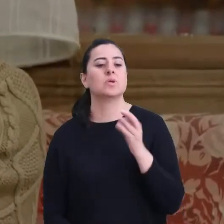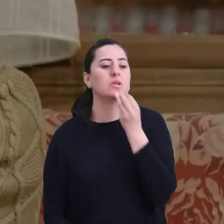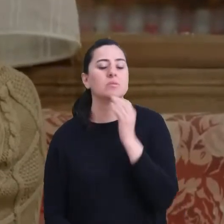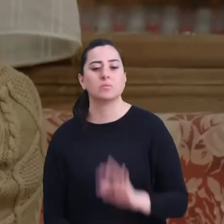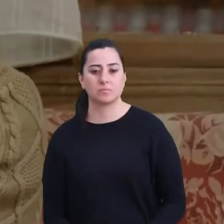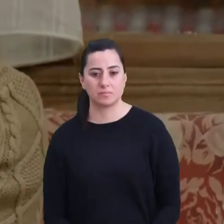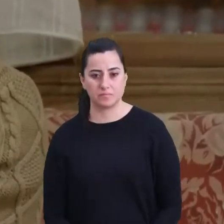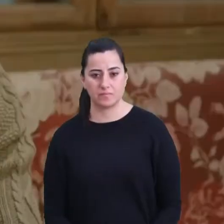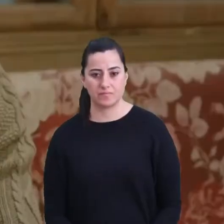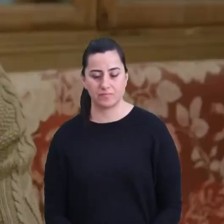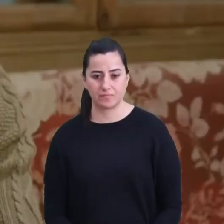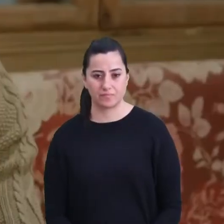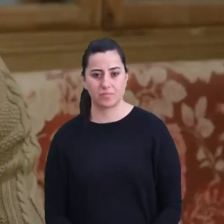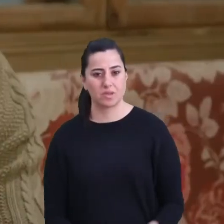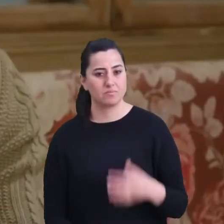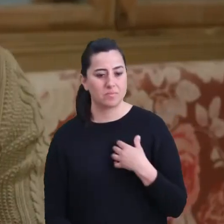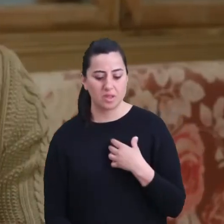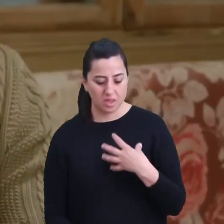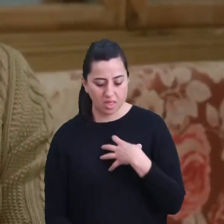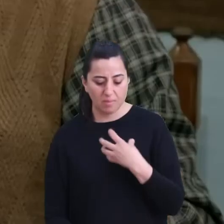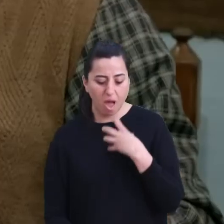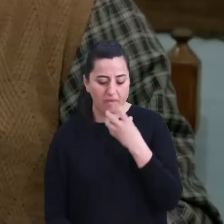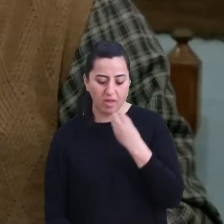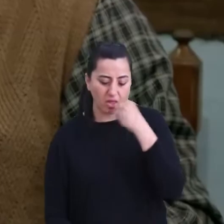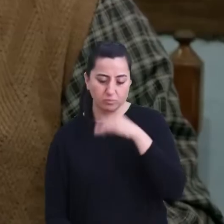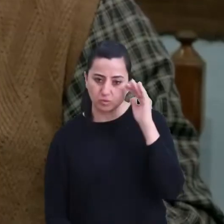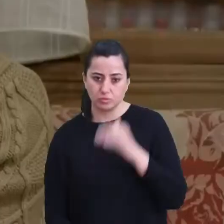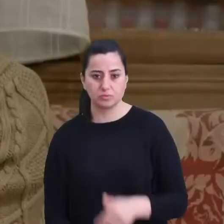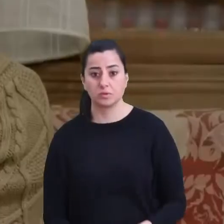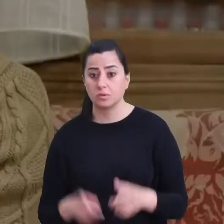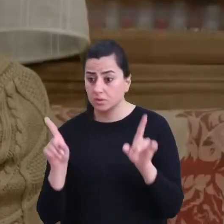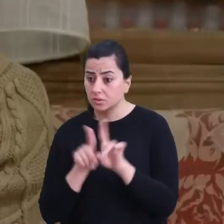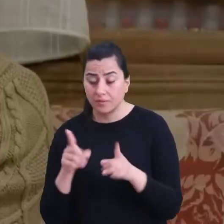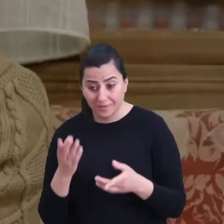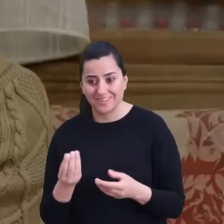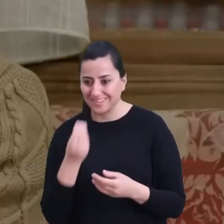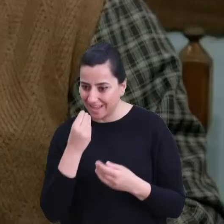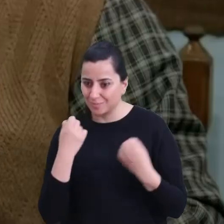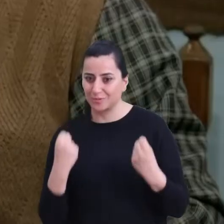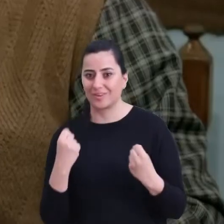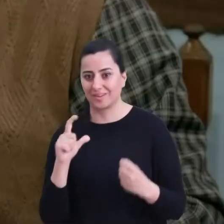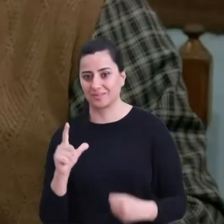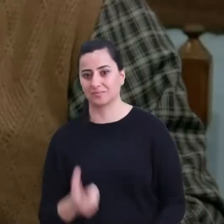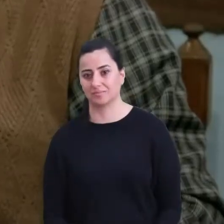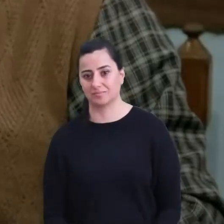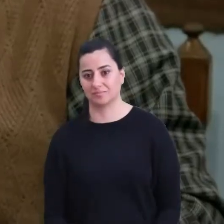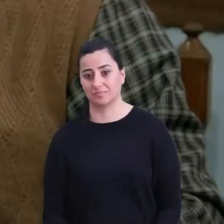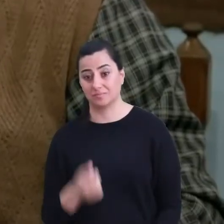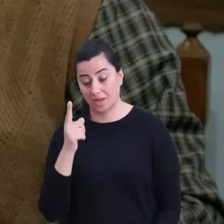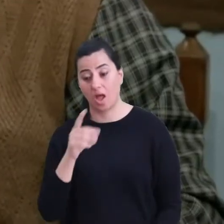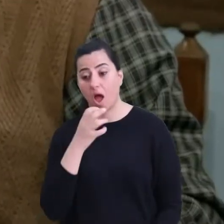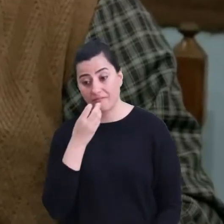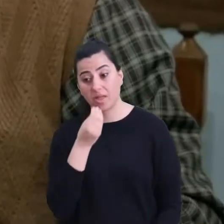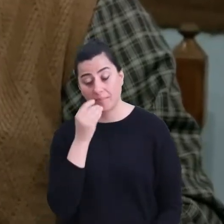sağ ol yemeyeceğim. Ben zaten ayvayı yemişim. Zayıf düşersin emme. Takattan kesilirsin. Bana kalırsa